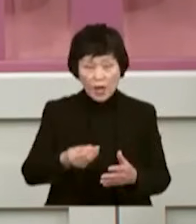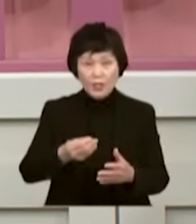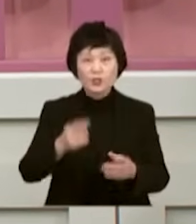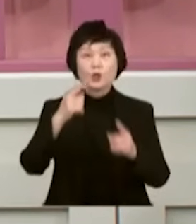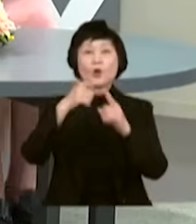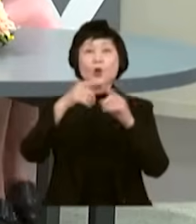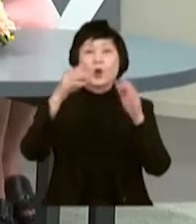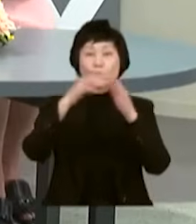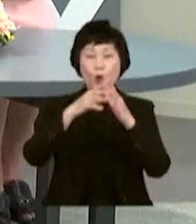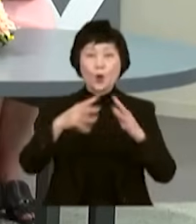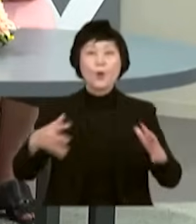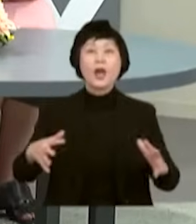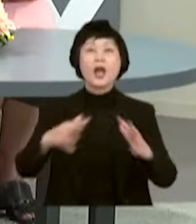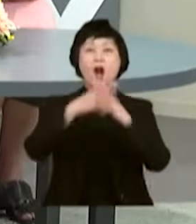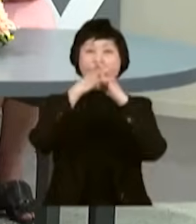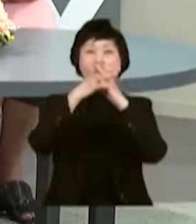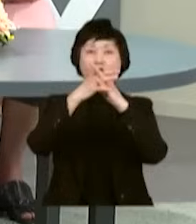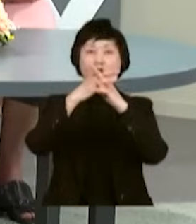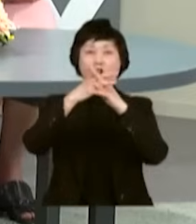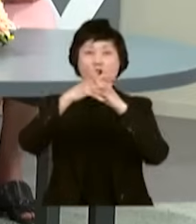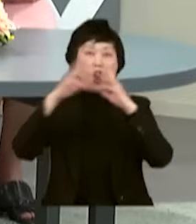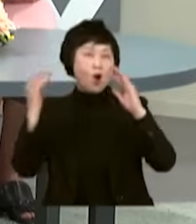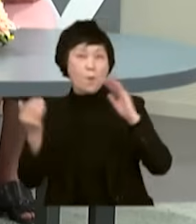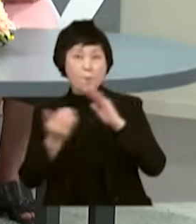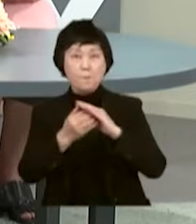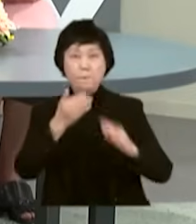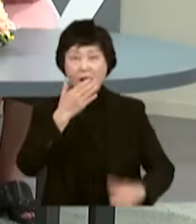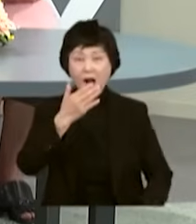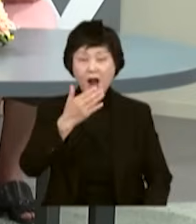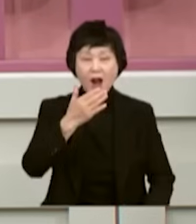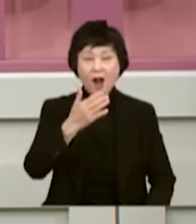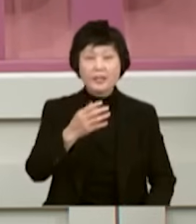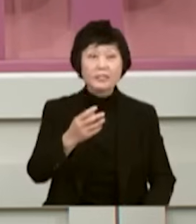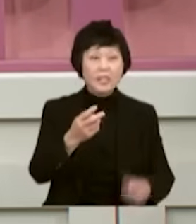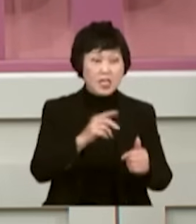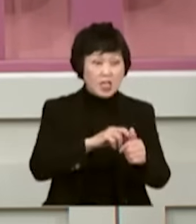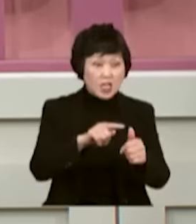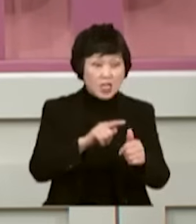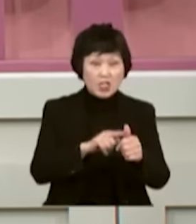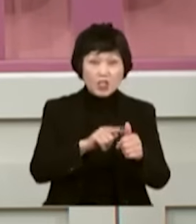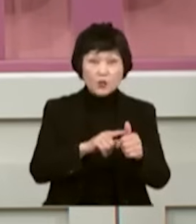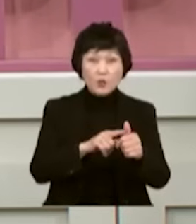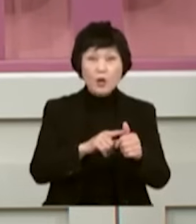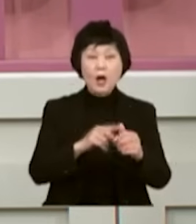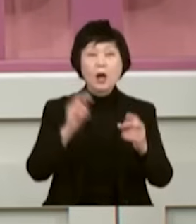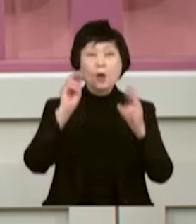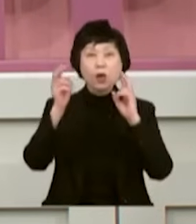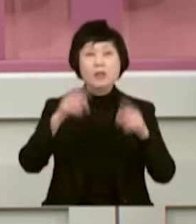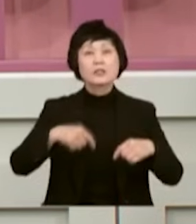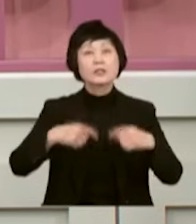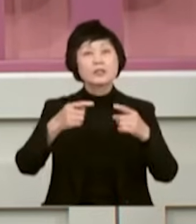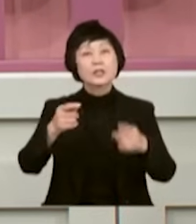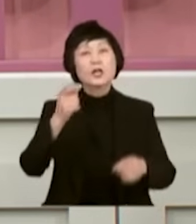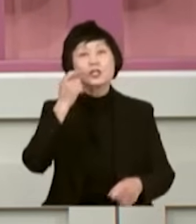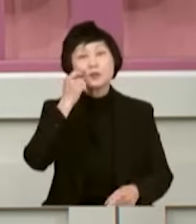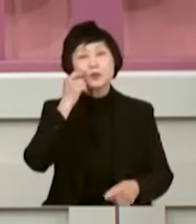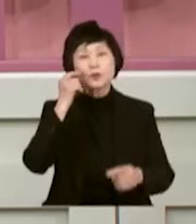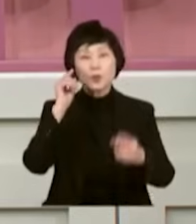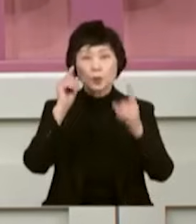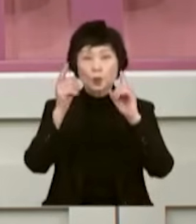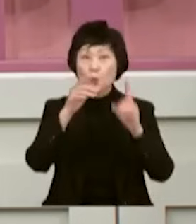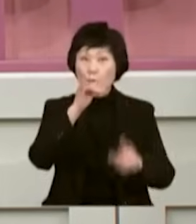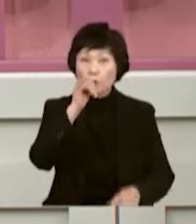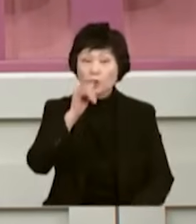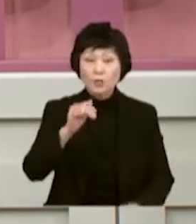완공시켜놨어요. 그리고 이 두 친구가. 직장을 못 돌아가고 6개월 동안 놀아요. 왜냐하면 우리는